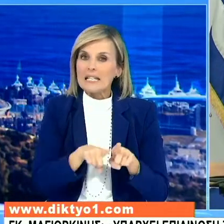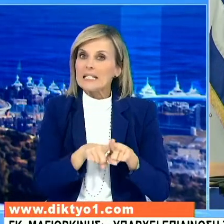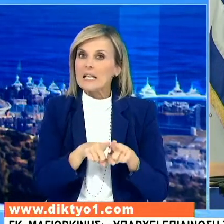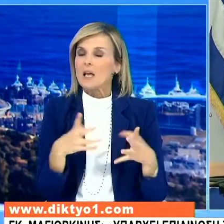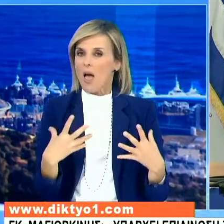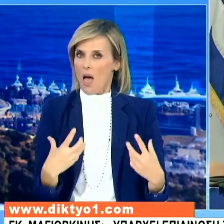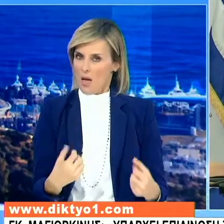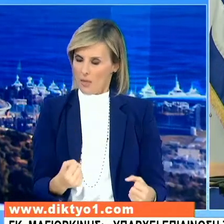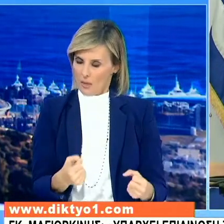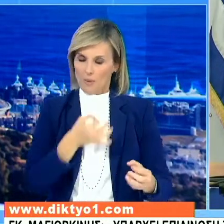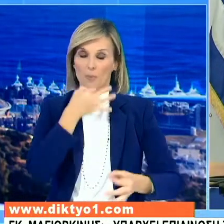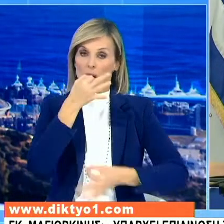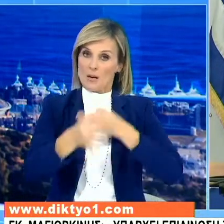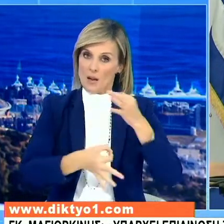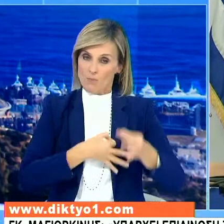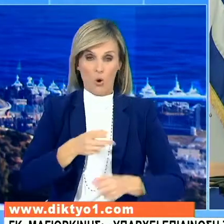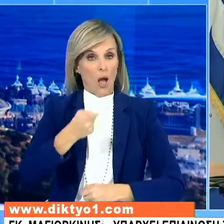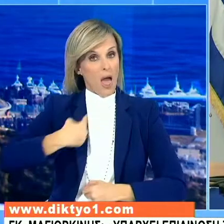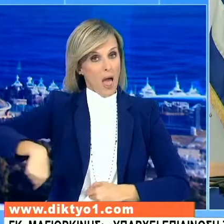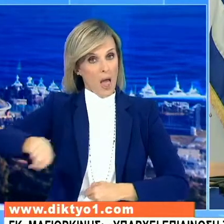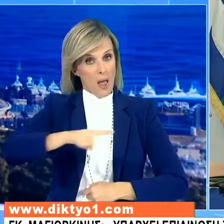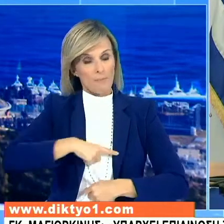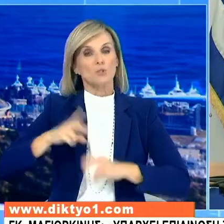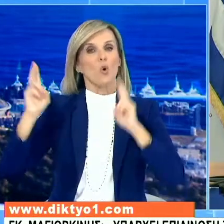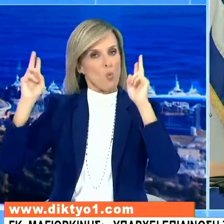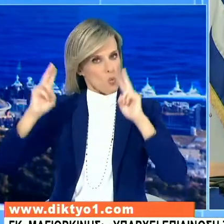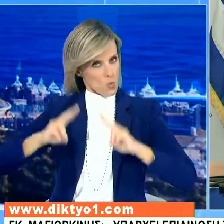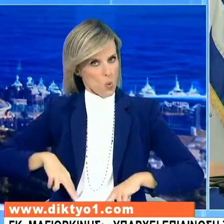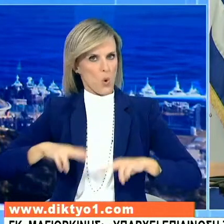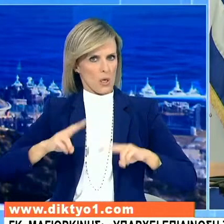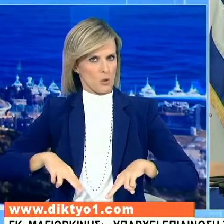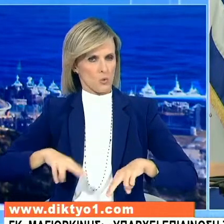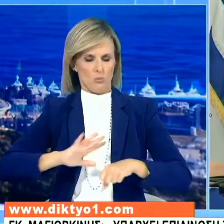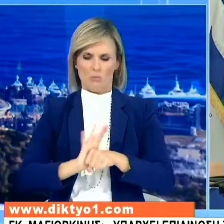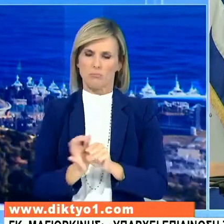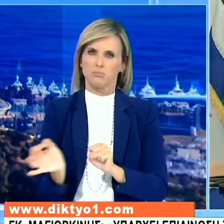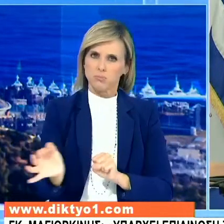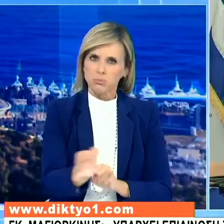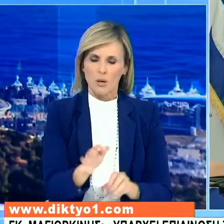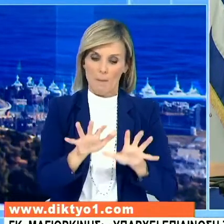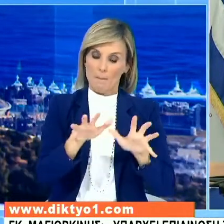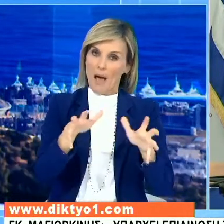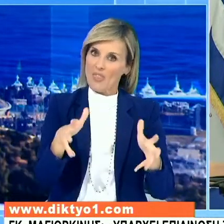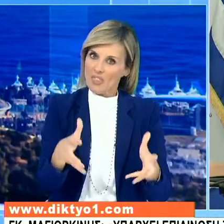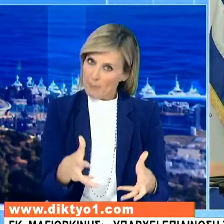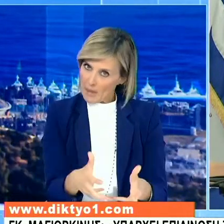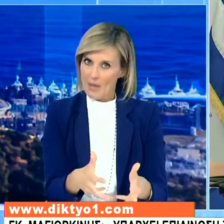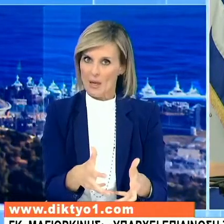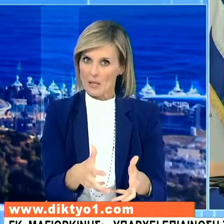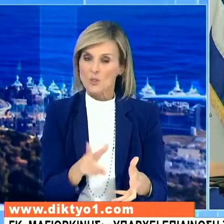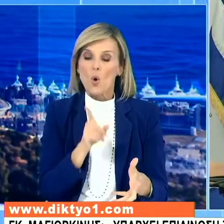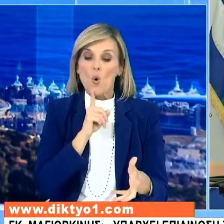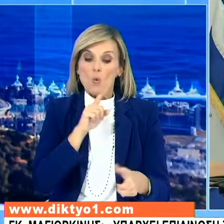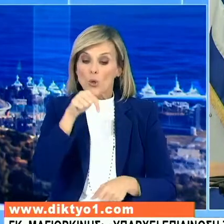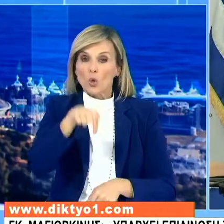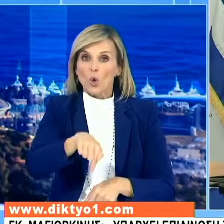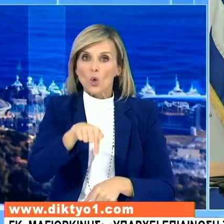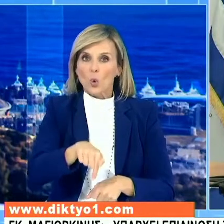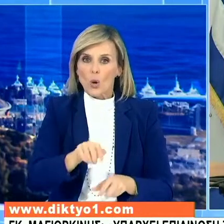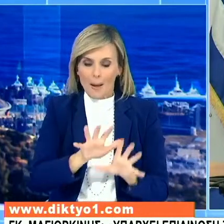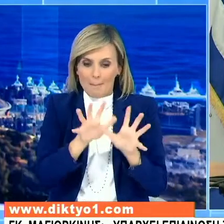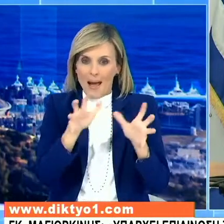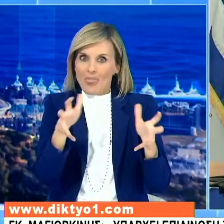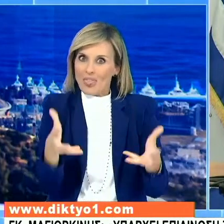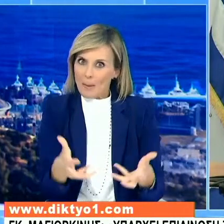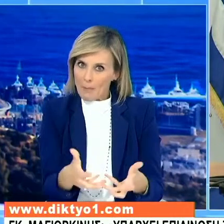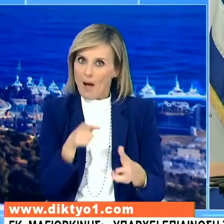γιατί γνωρίζουμε πολύ καλά ότι όπως όλες οι πανδημίες και οι επιδημίες λοιμωδών νοσημάτων, έτσι και η συγκεκριμένη πανδημία δημιουργεί έναν φαύλο